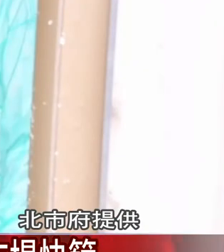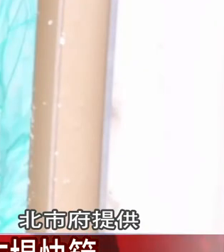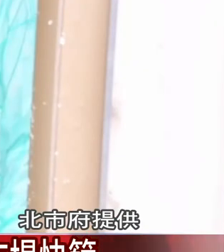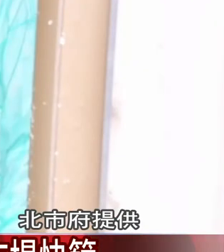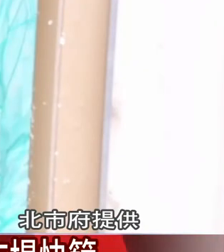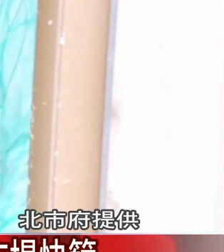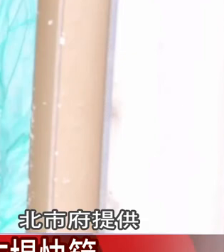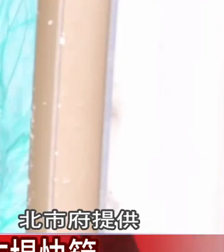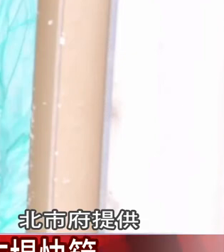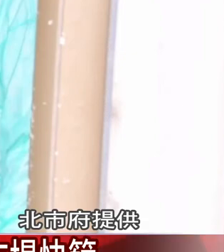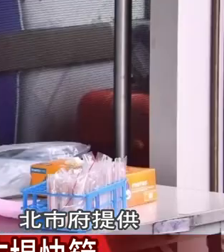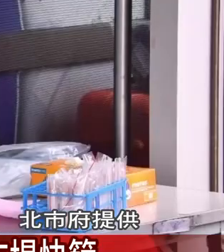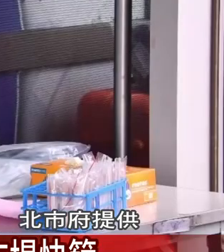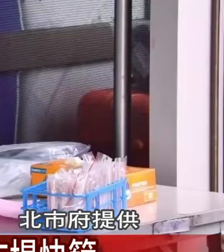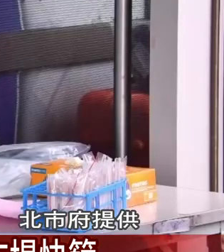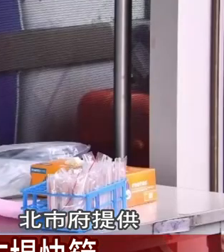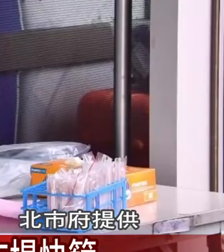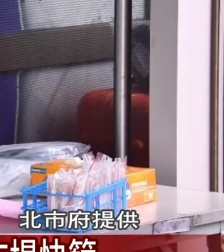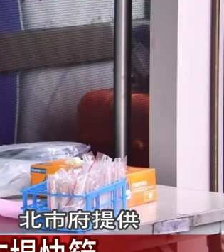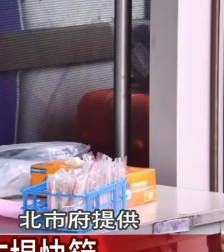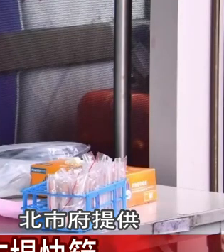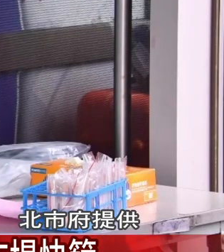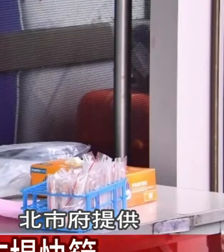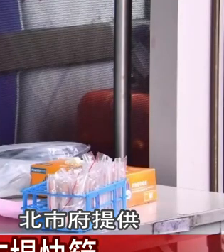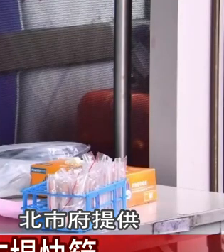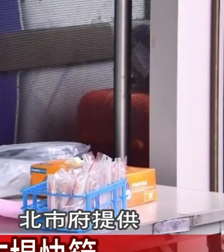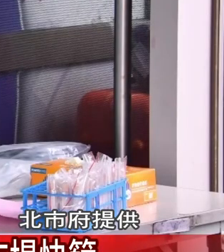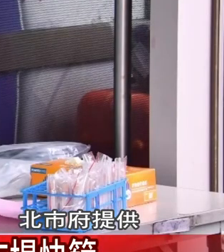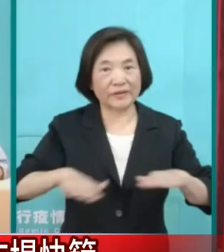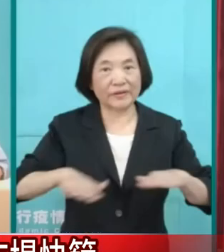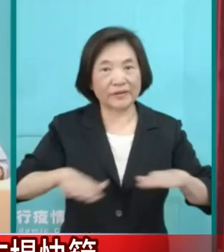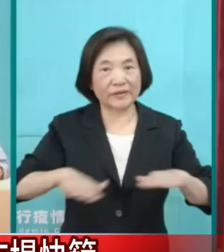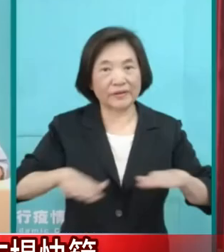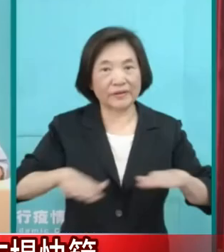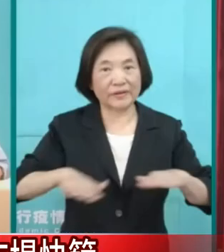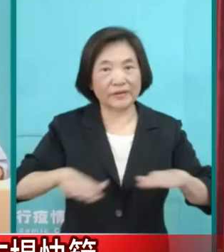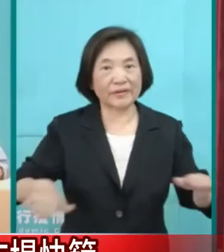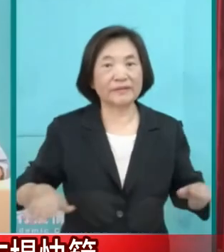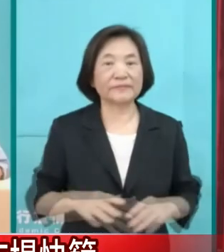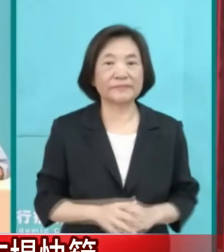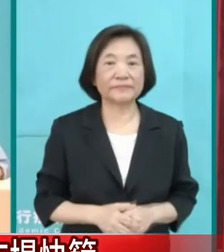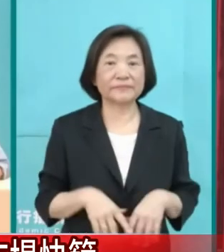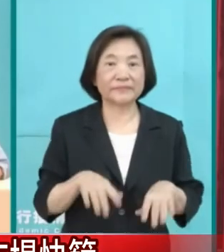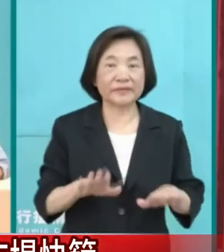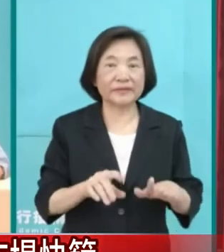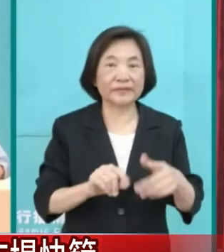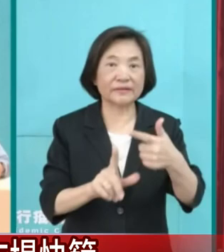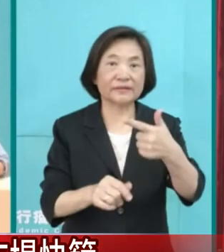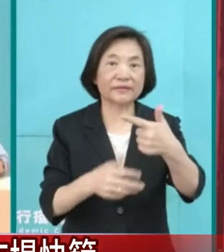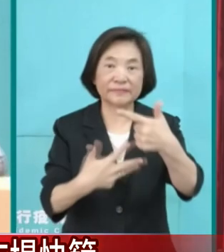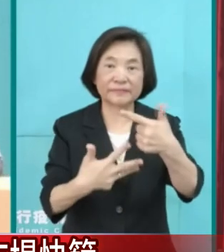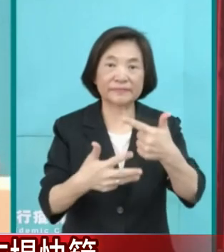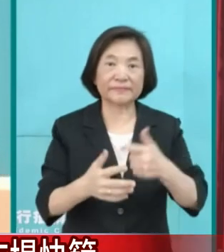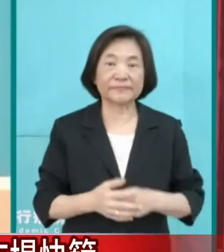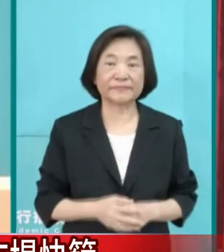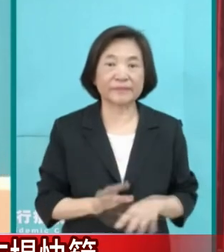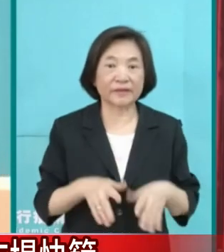及农产公司，是民生供给必须的拍卖场，不能停止民生物资拍卖，所